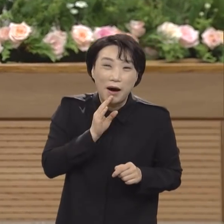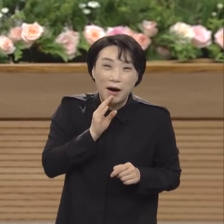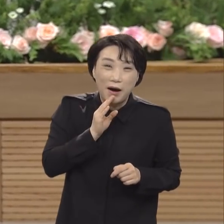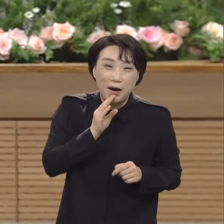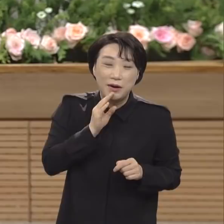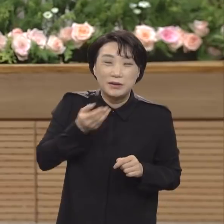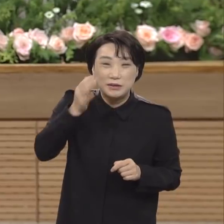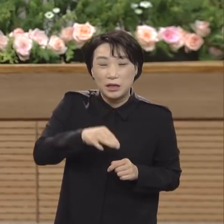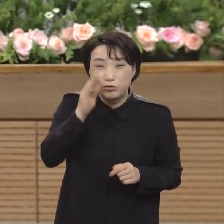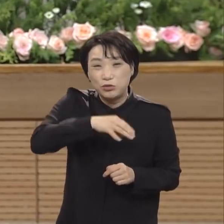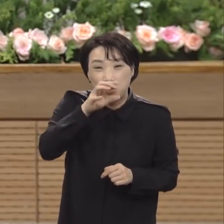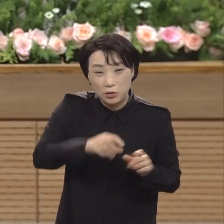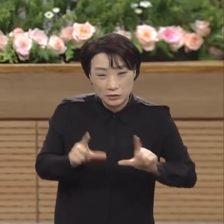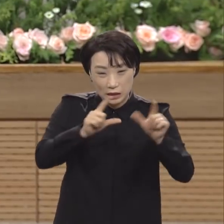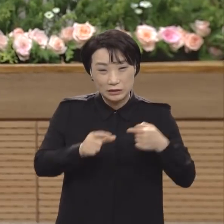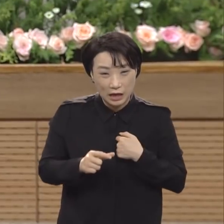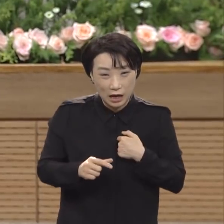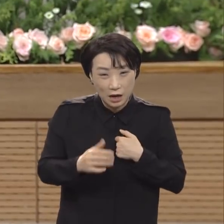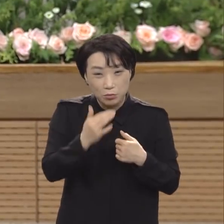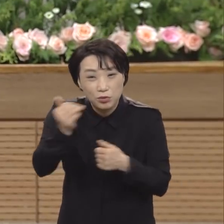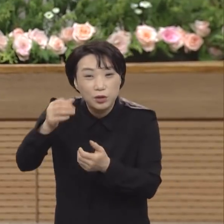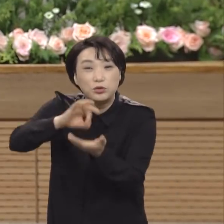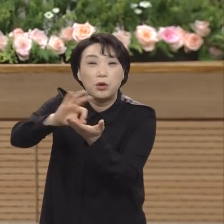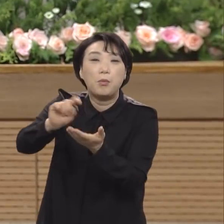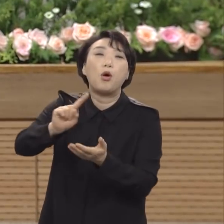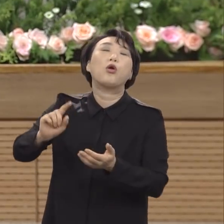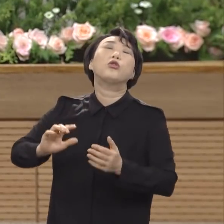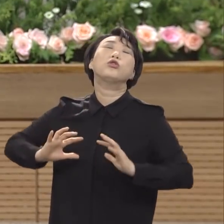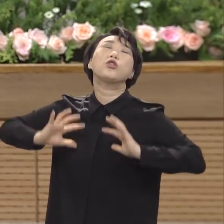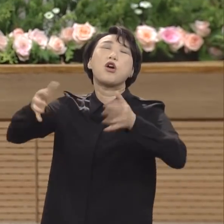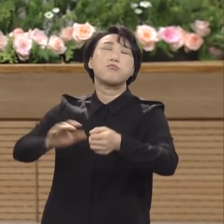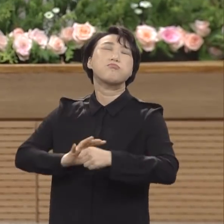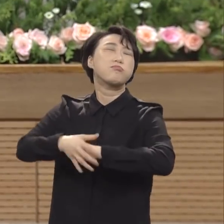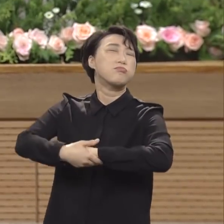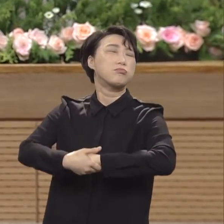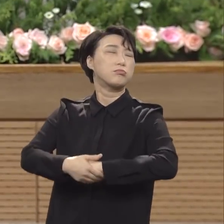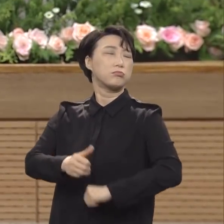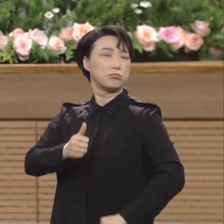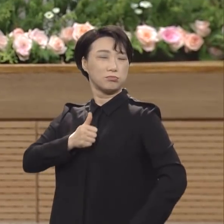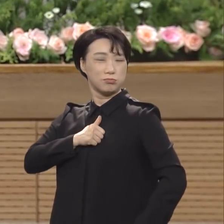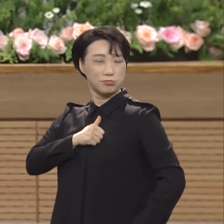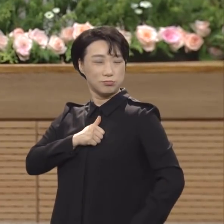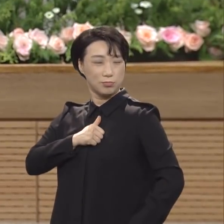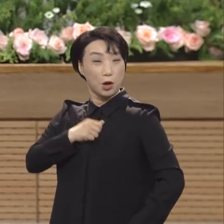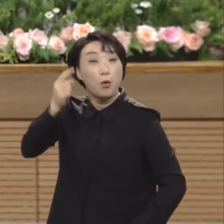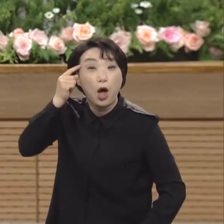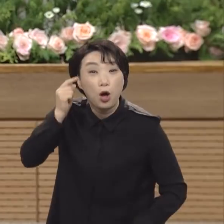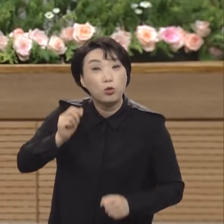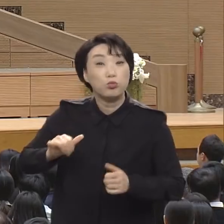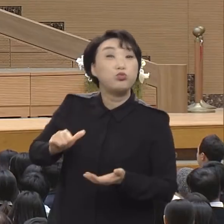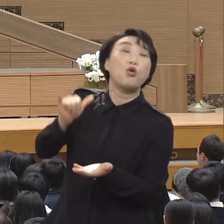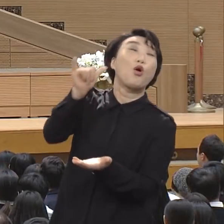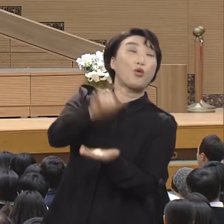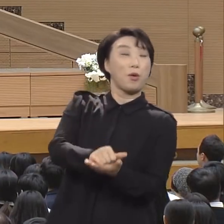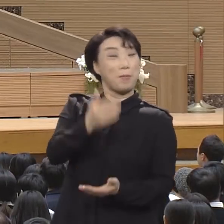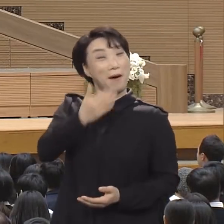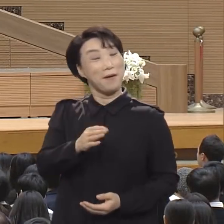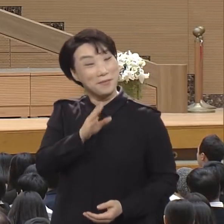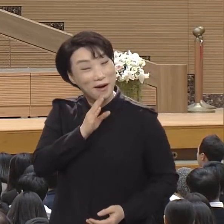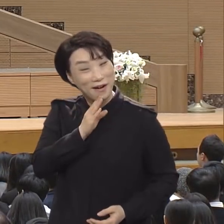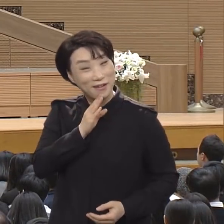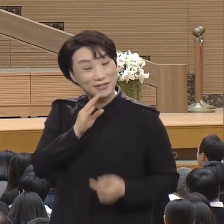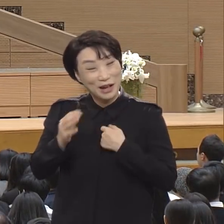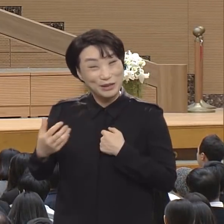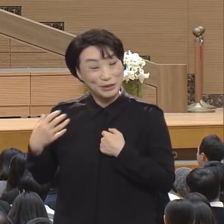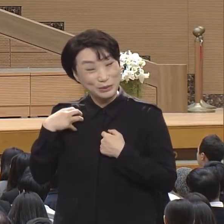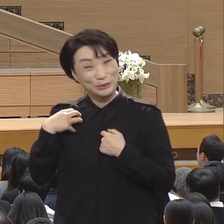데리고 쓰는 것은 세계적이어야 된다. 네, 비행기가 있기 때문에 난 그런